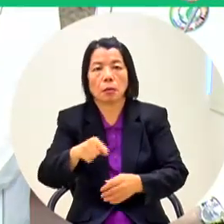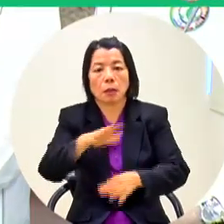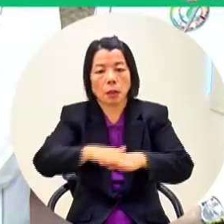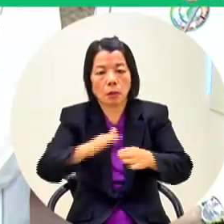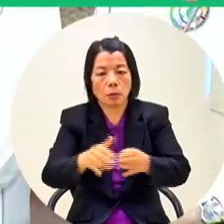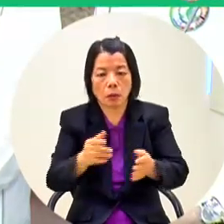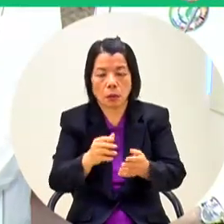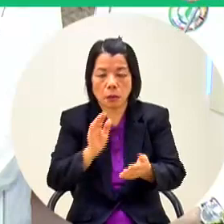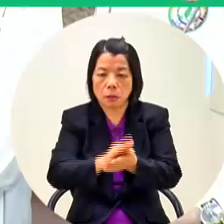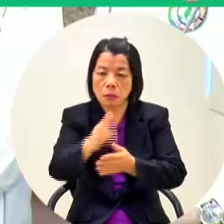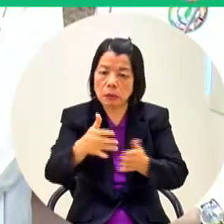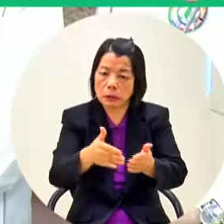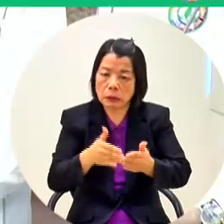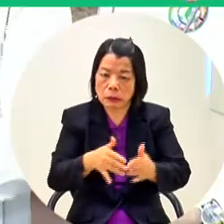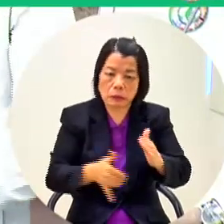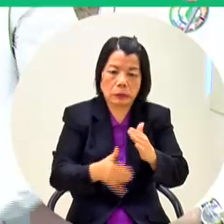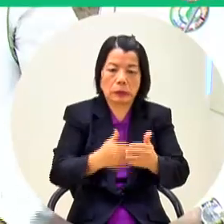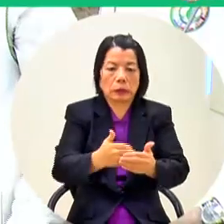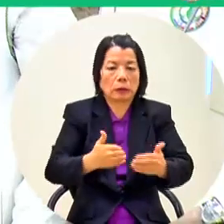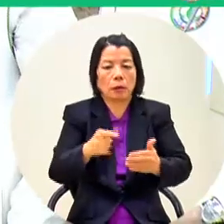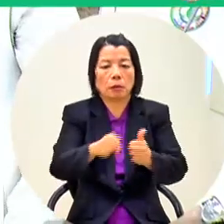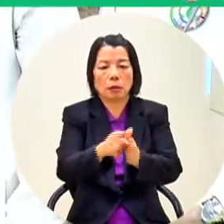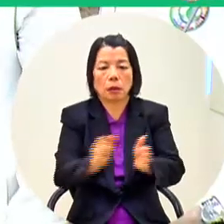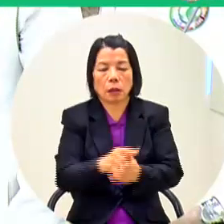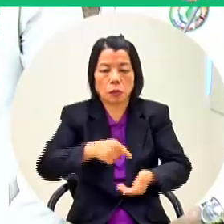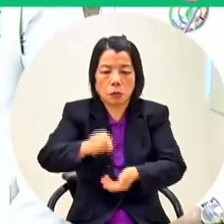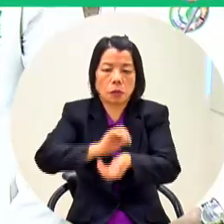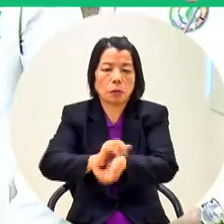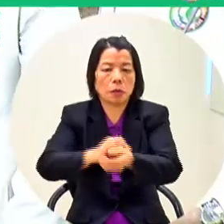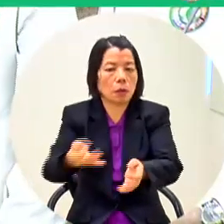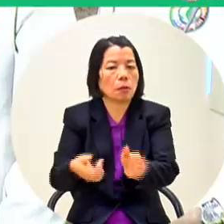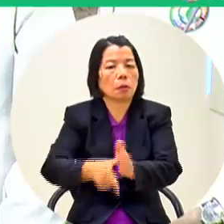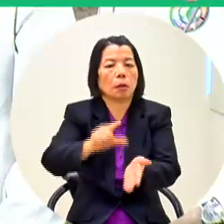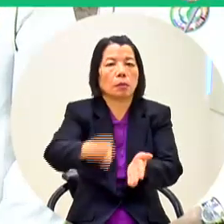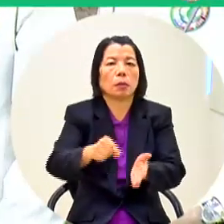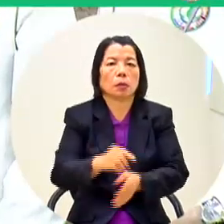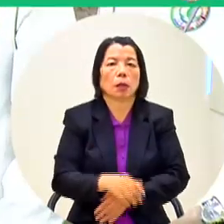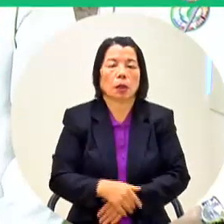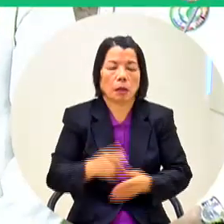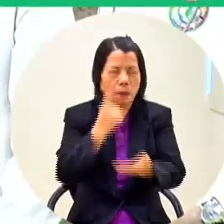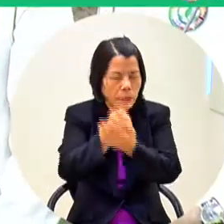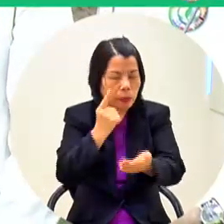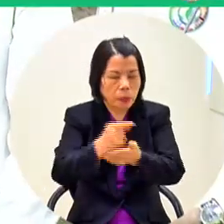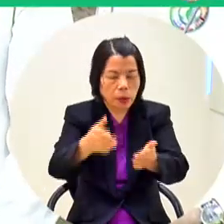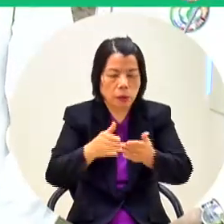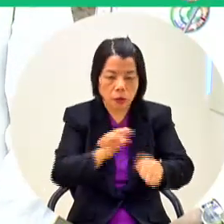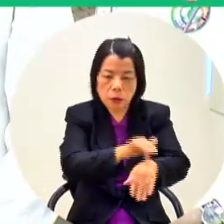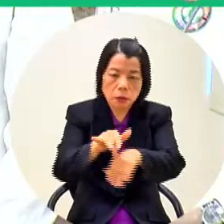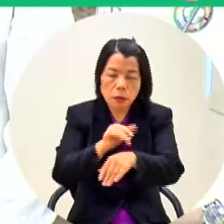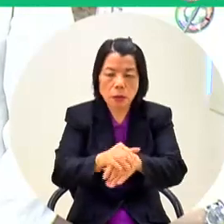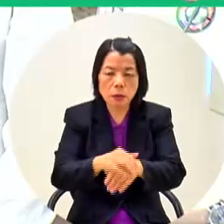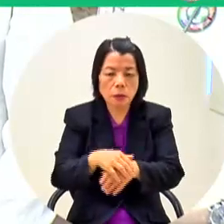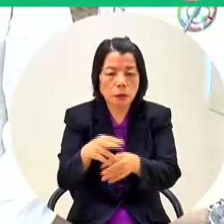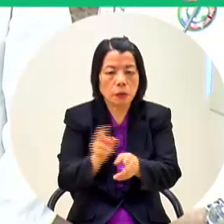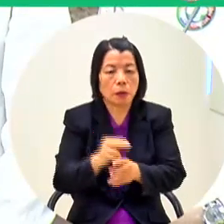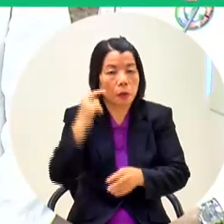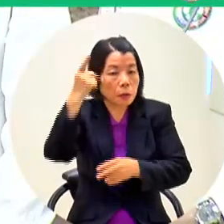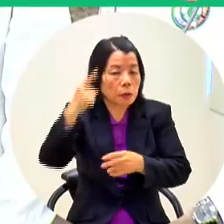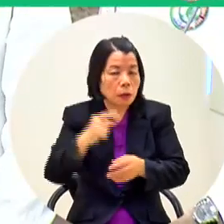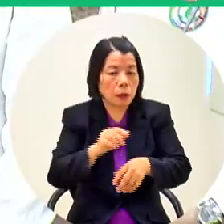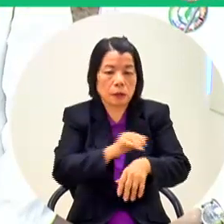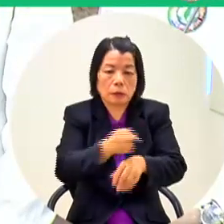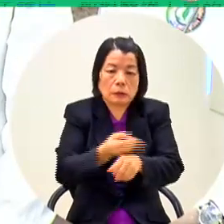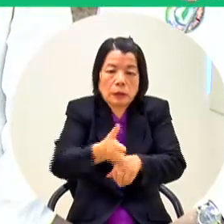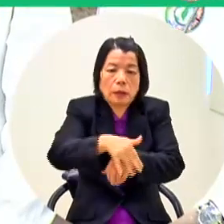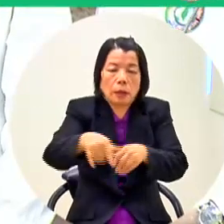就医？如果是阴性反应，医护人员每天还是第一接触感染源，感染的风险天天存在，难道每